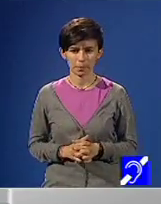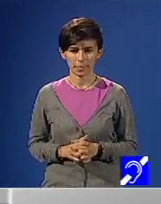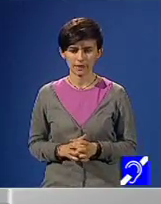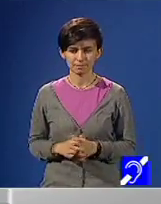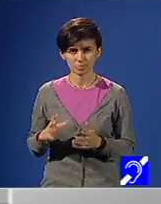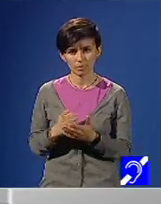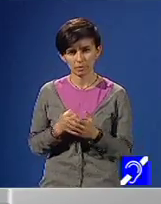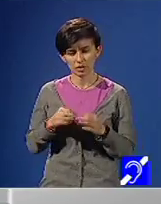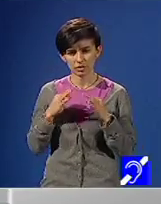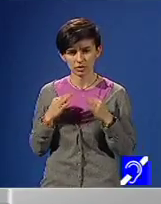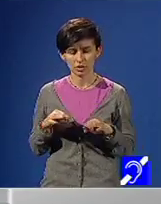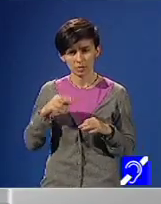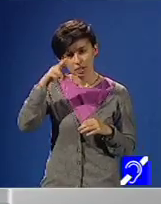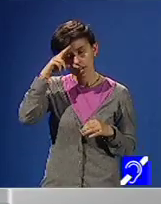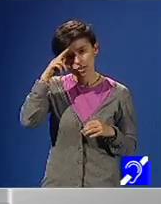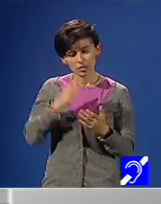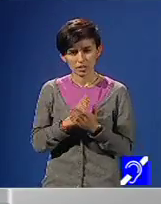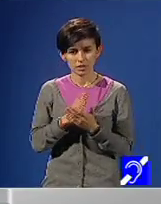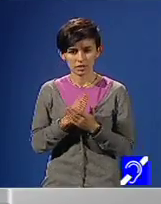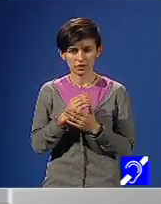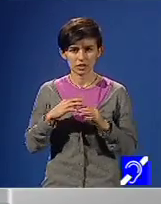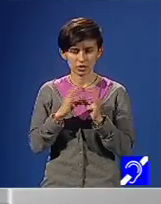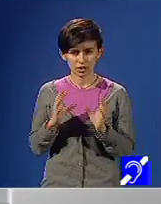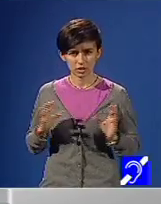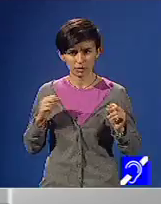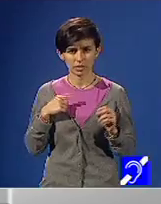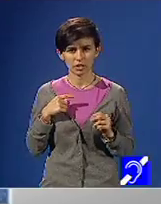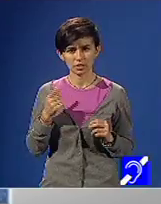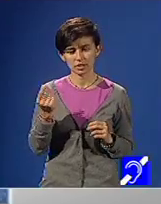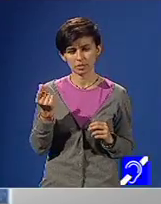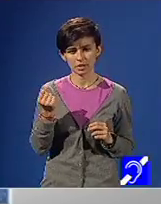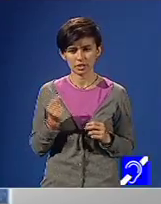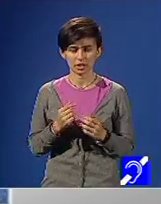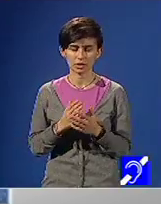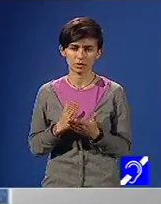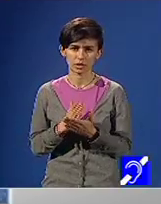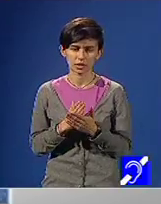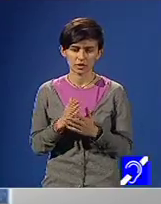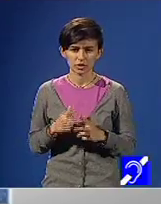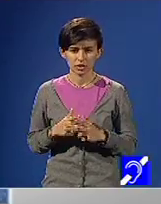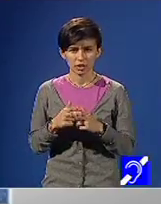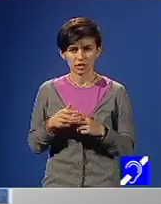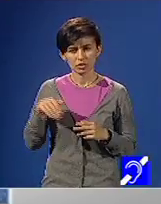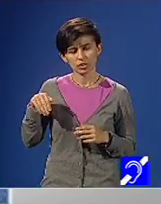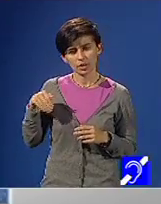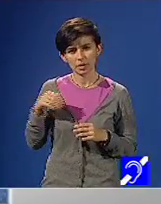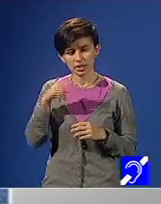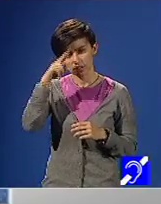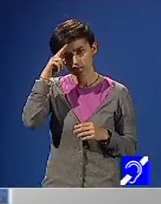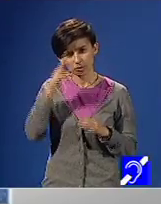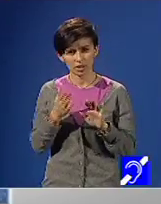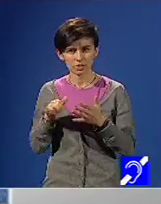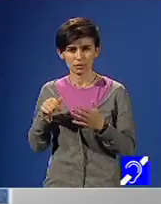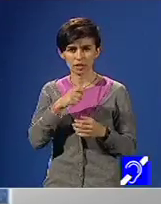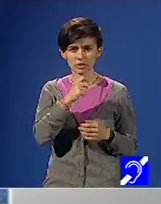Preluând un model german, Serviciul de Ajutor Maltez în România, în parteneriat cu Serviciul de Ajutor Maltez din Germania, a inițiat acest proiect